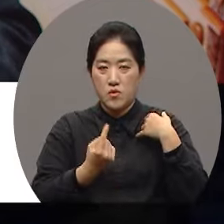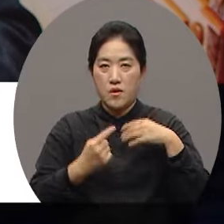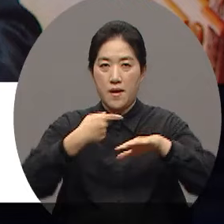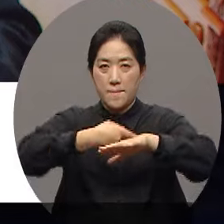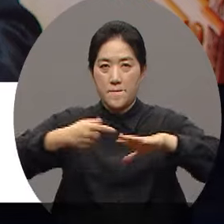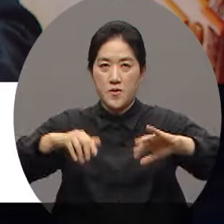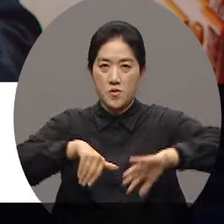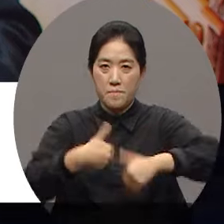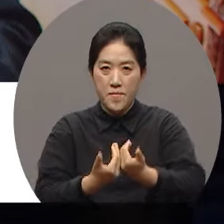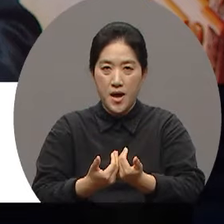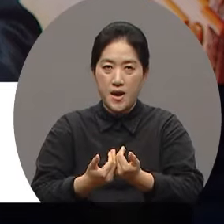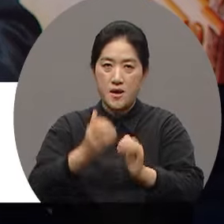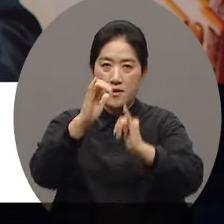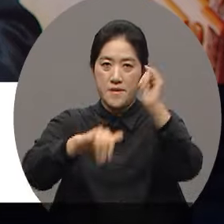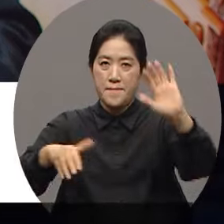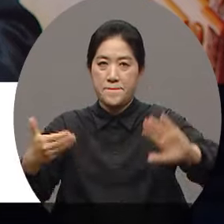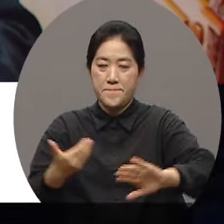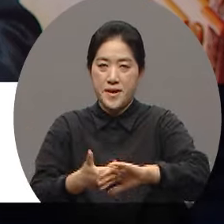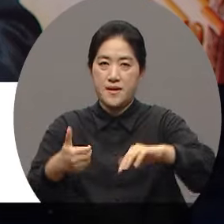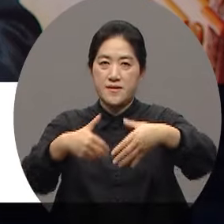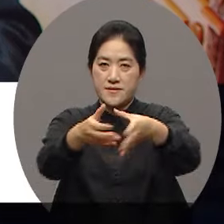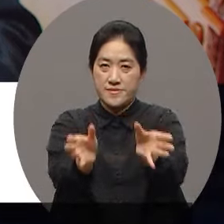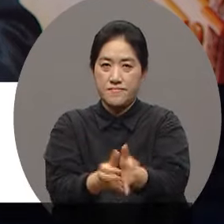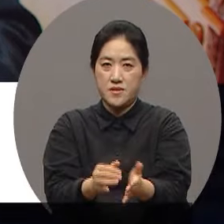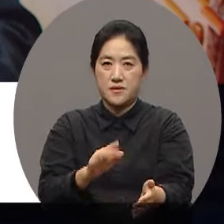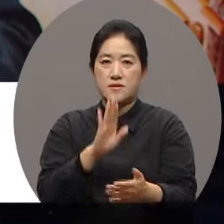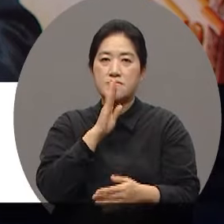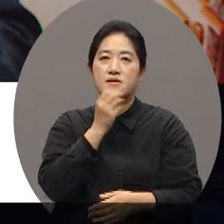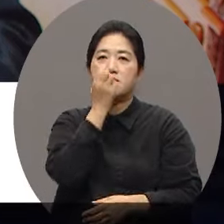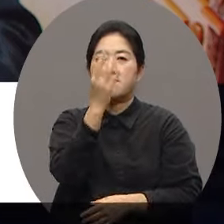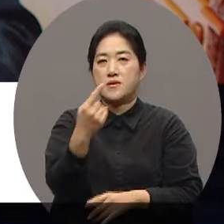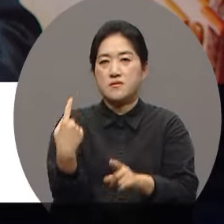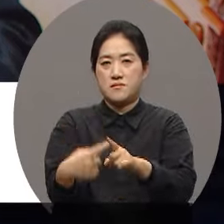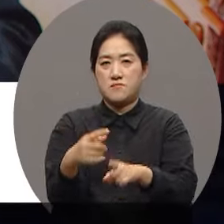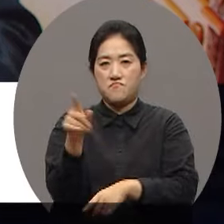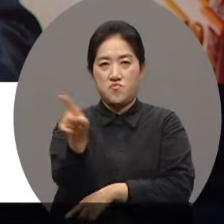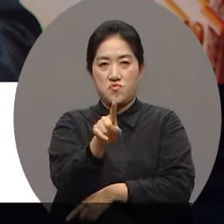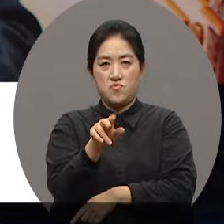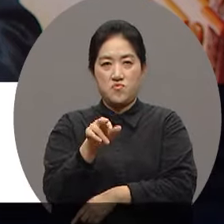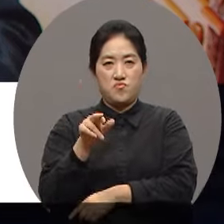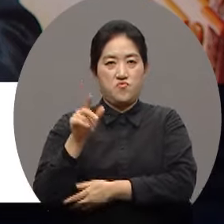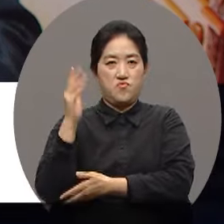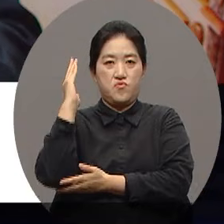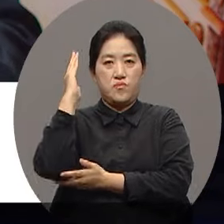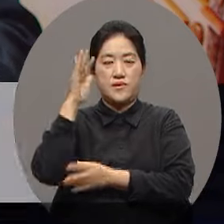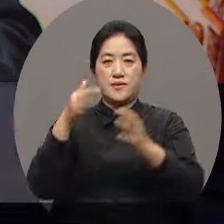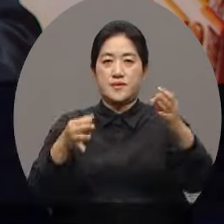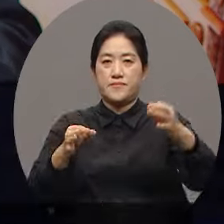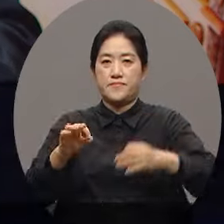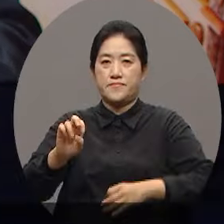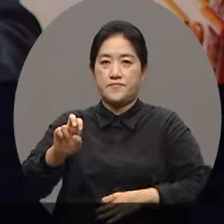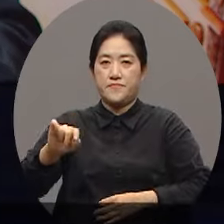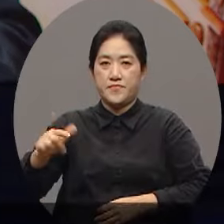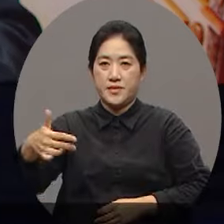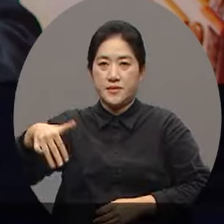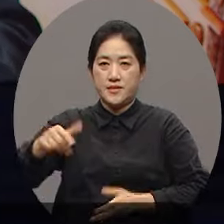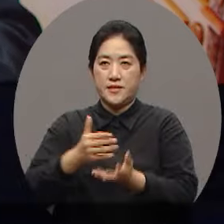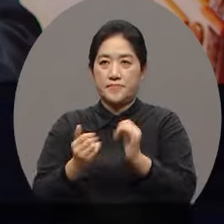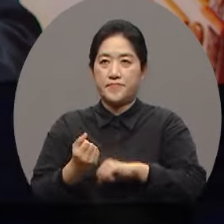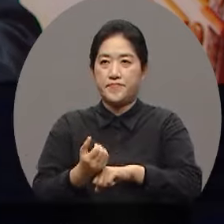스스로가 반민족적이고 반역사적인 집단이라는 사실을 자인한 것이라고 비판했습니다. 김민창 기자가